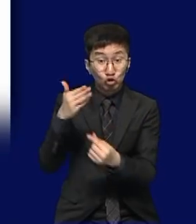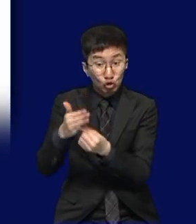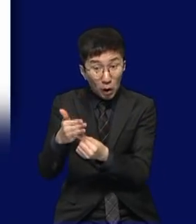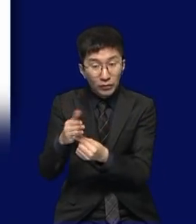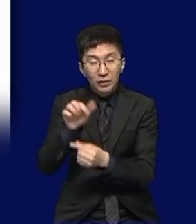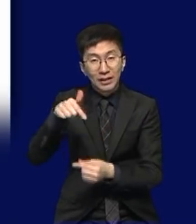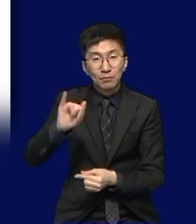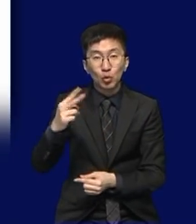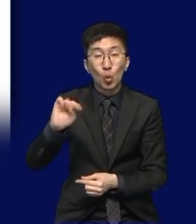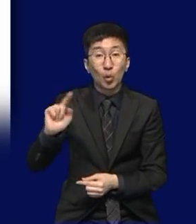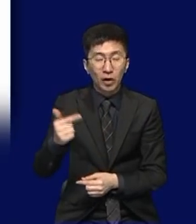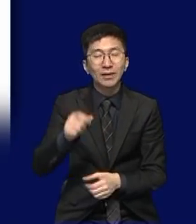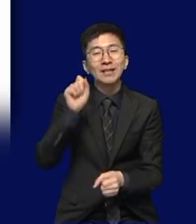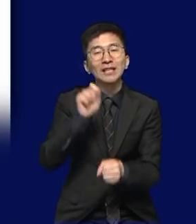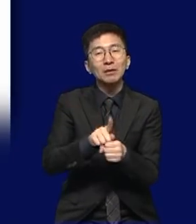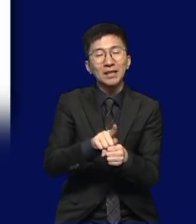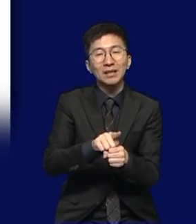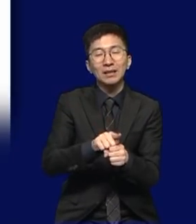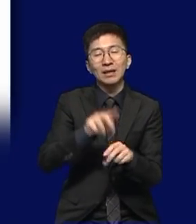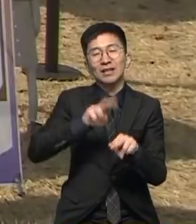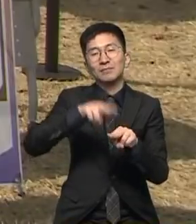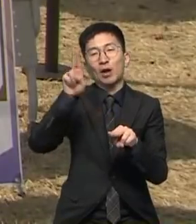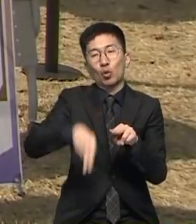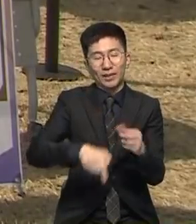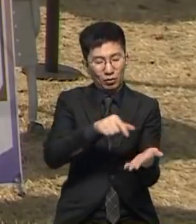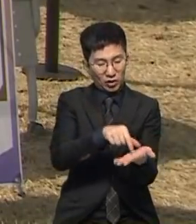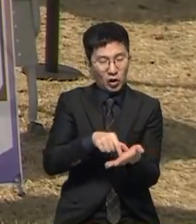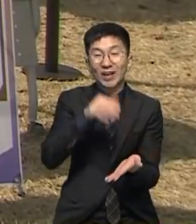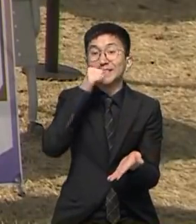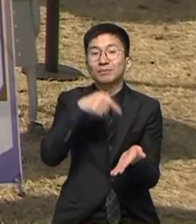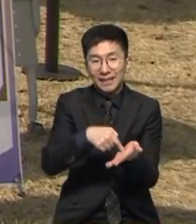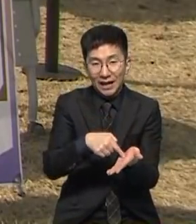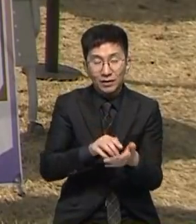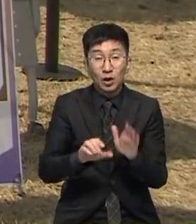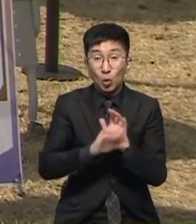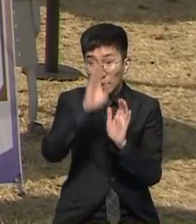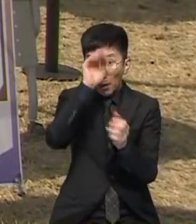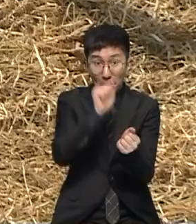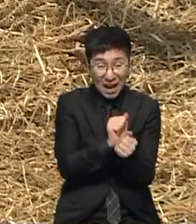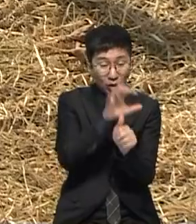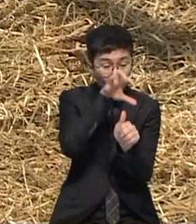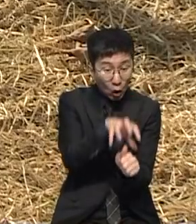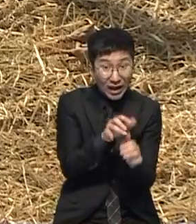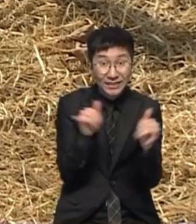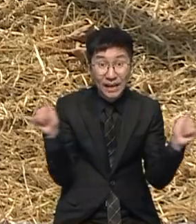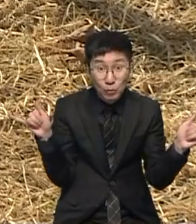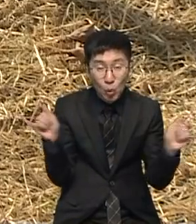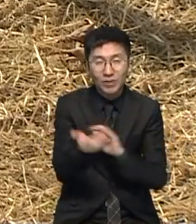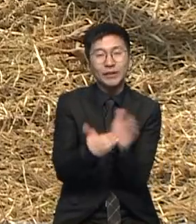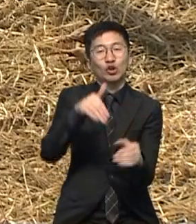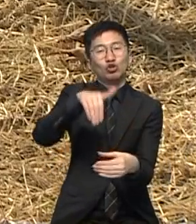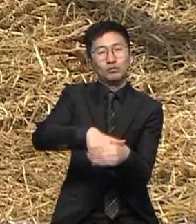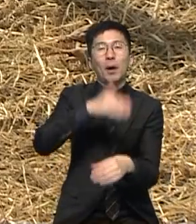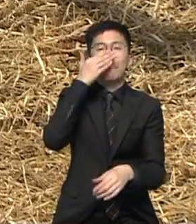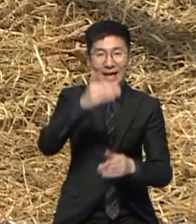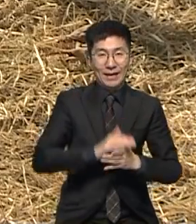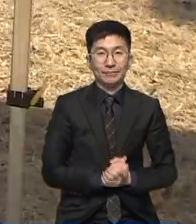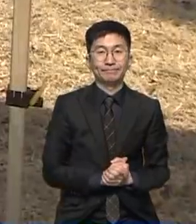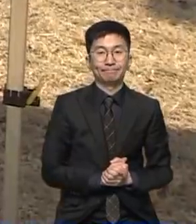후보 기표란에는 사퇴라고 표시됩니다. 코로나 확진, 격리 유권자도 사전투표가